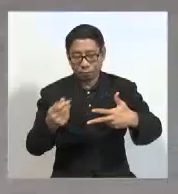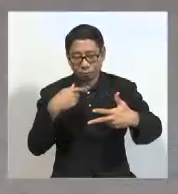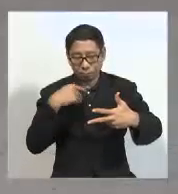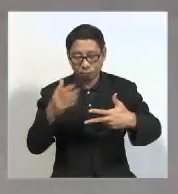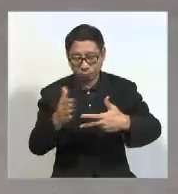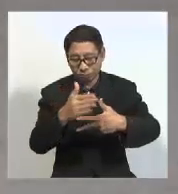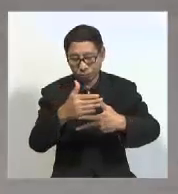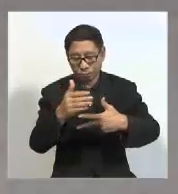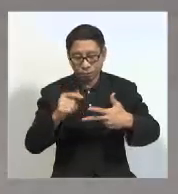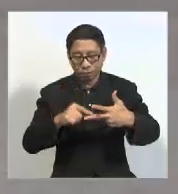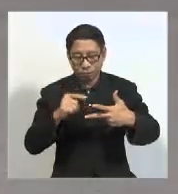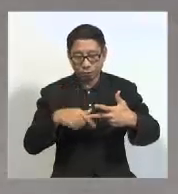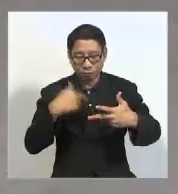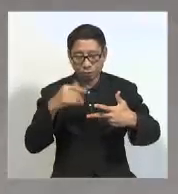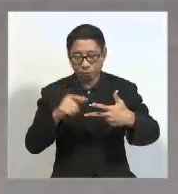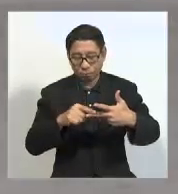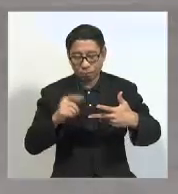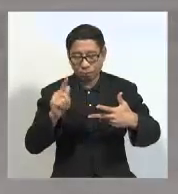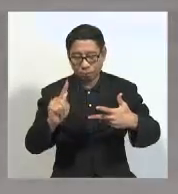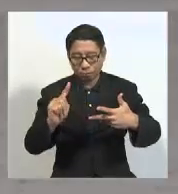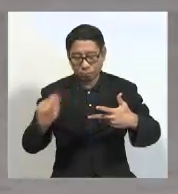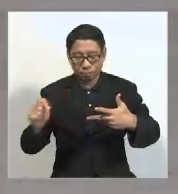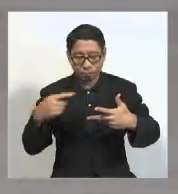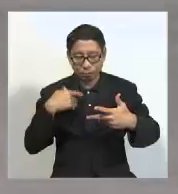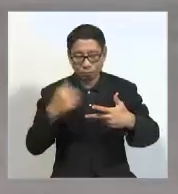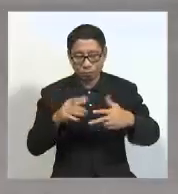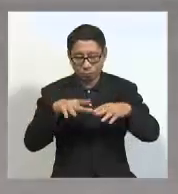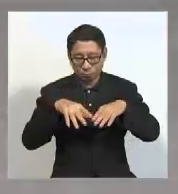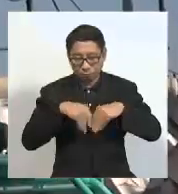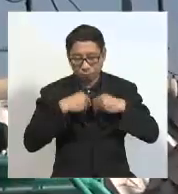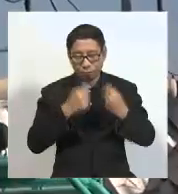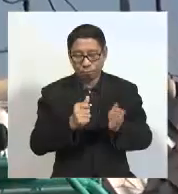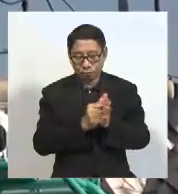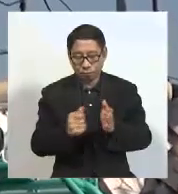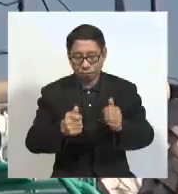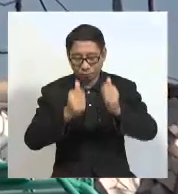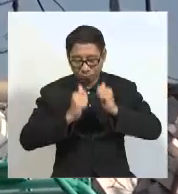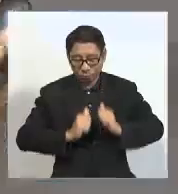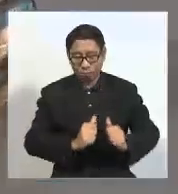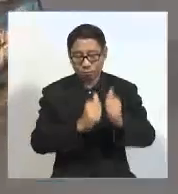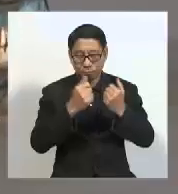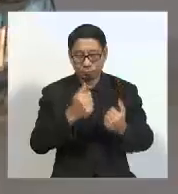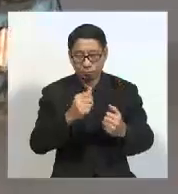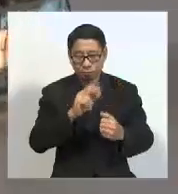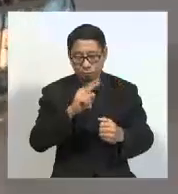ลาผิวน้ำและปลากระตักพร้อมทั้งมีมติเห็นชอบแนวทางการออกใบอนุญาตทำการประม